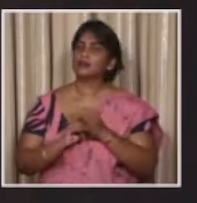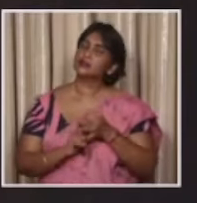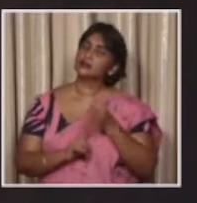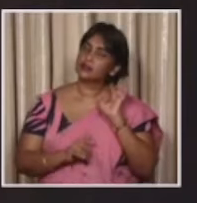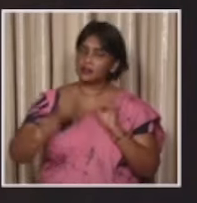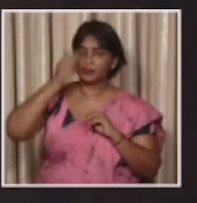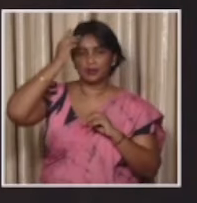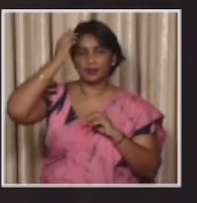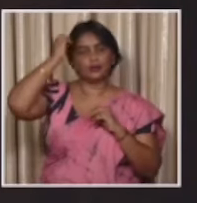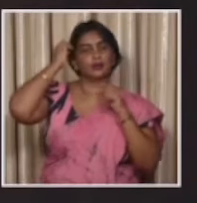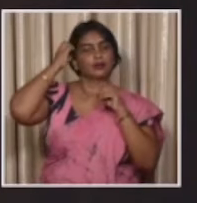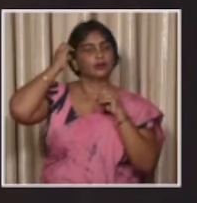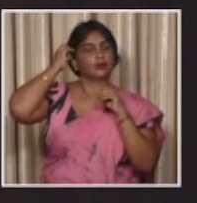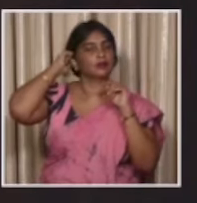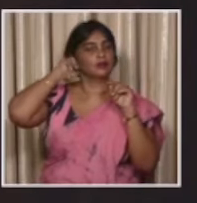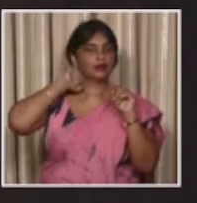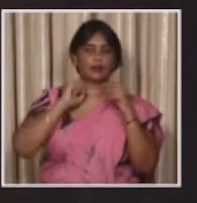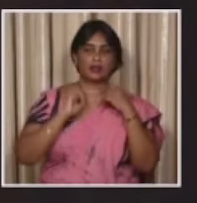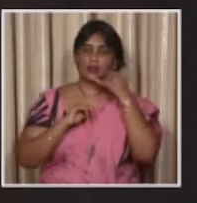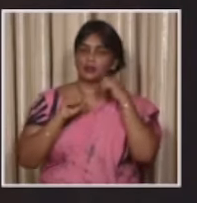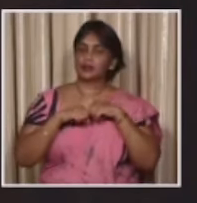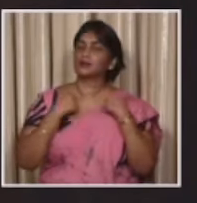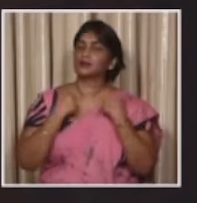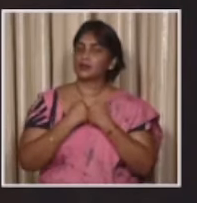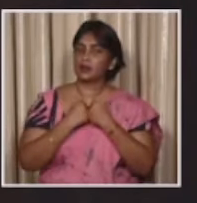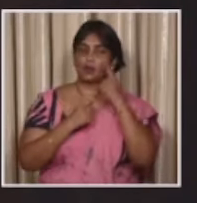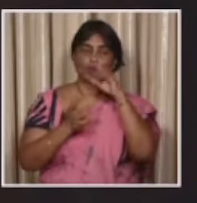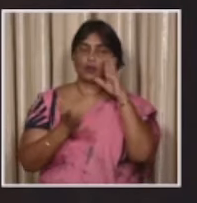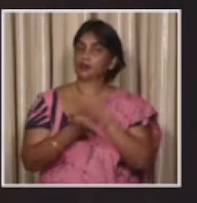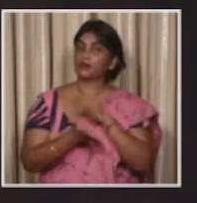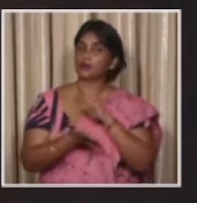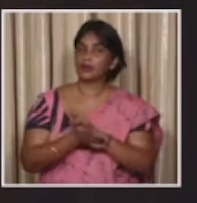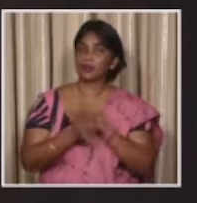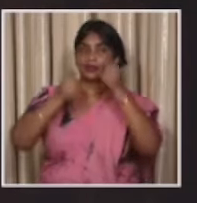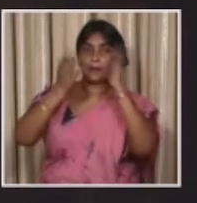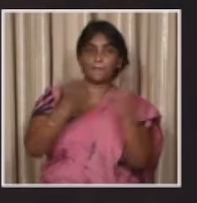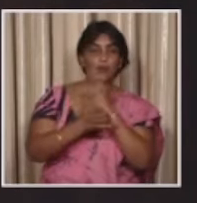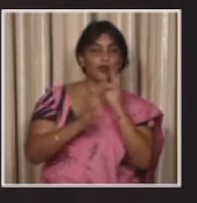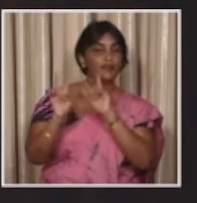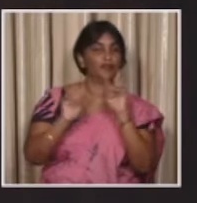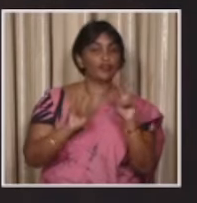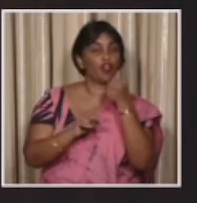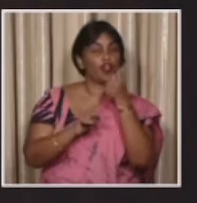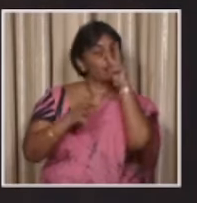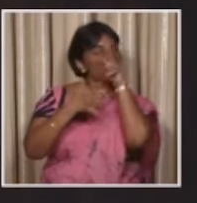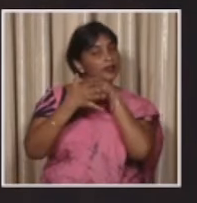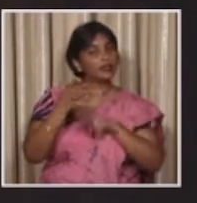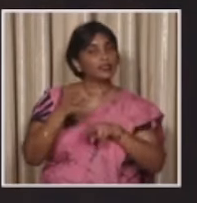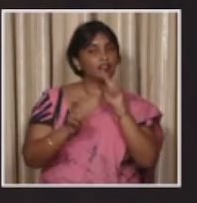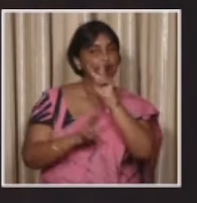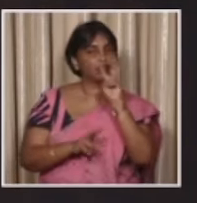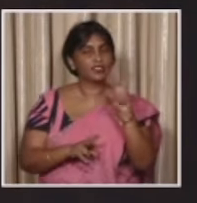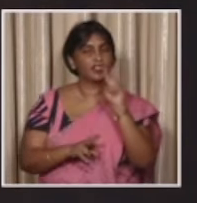සභාපතිතුමියනේ අර සමග ජන බලවේගයේ බ්ලූ ප්‍රින්ට් එකේ 22 වෙනි පිටුව හොඳට කියවුවා නම් 22